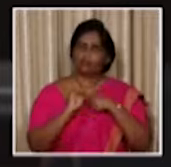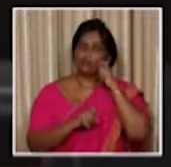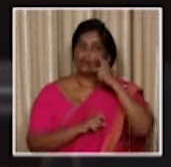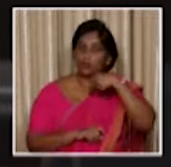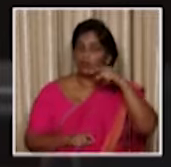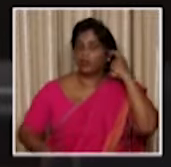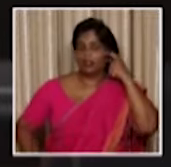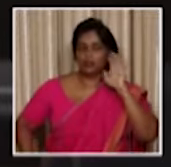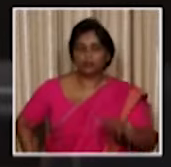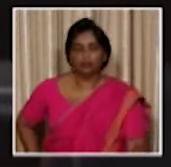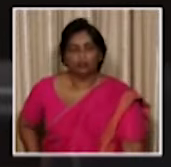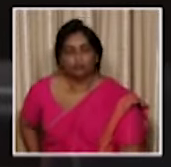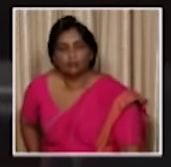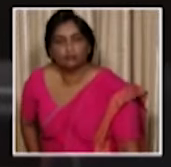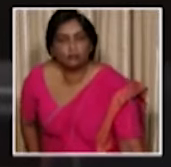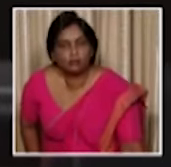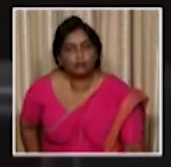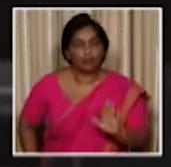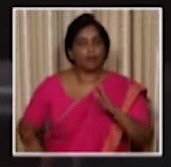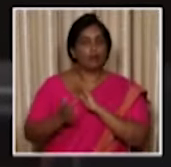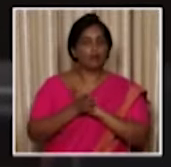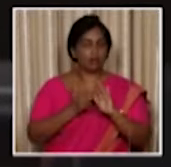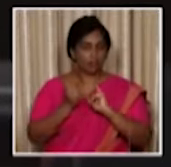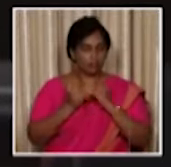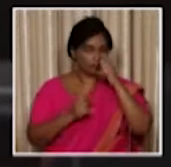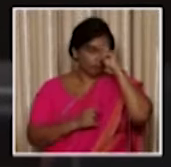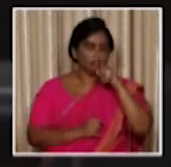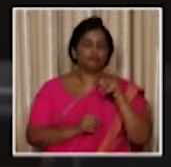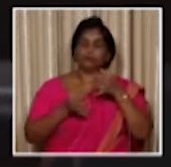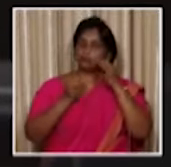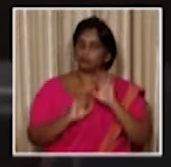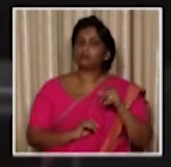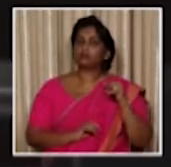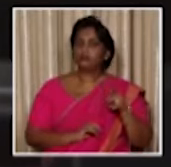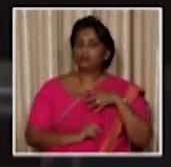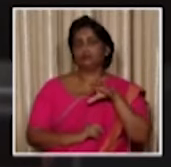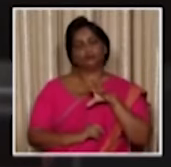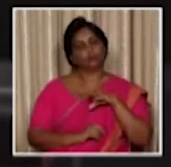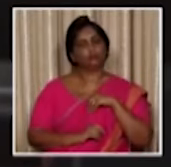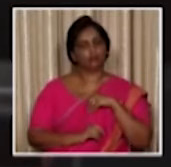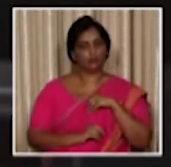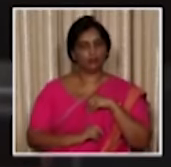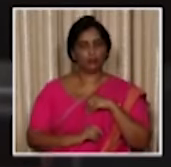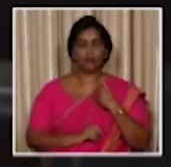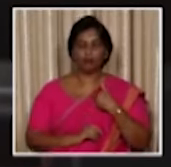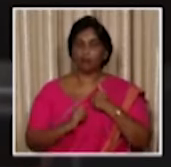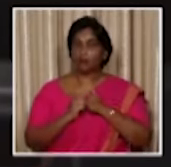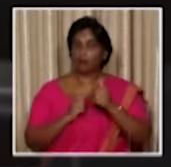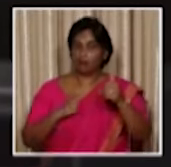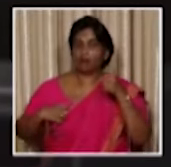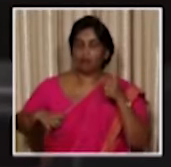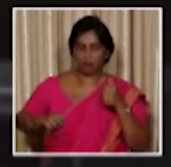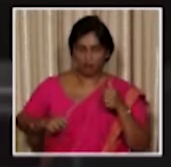ජනතාව තක්සේරු කළ යුතුයි. නමුත් හර්ෂ සිල්වා මහත්තුමා ඉතාම නිවැරදිව පිළිඅරගෙන තියෙනවා. අපි යන මාර්ගයේ